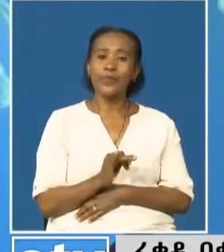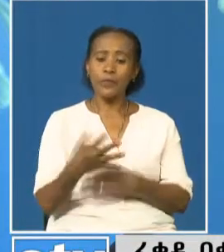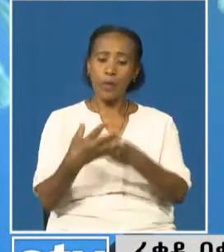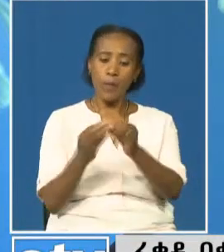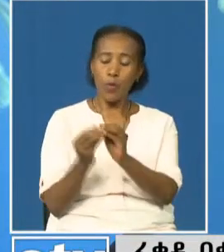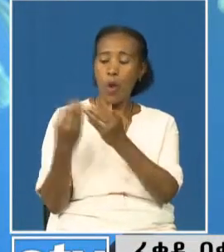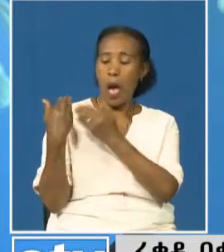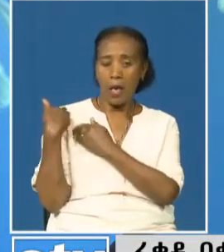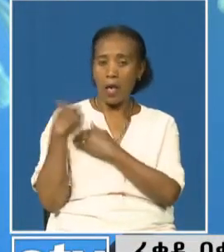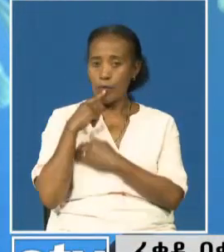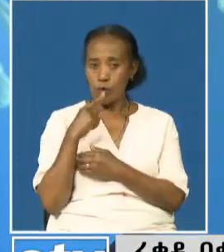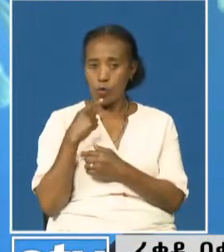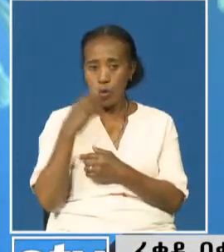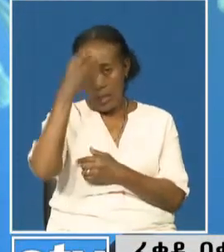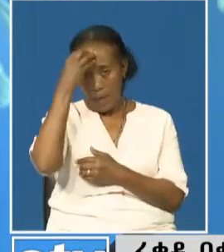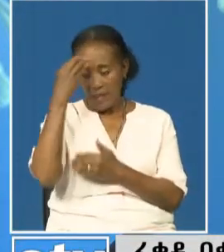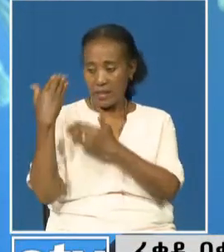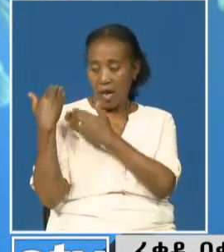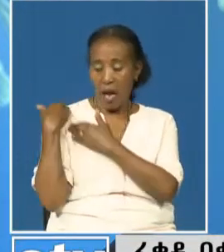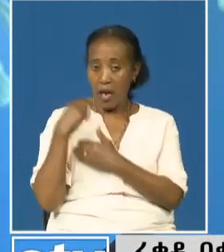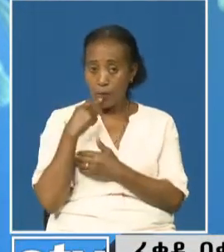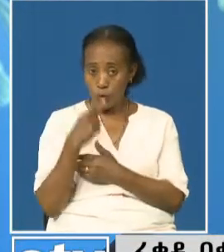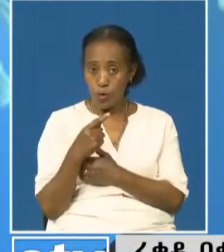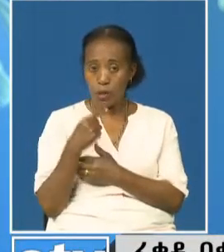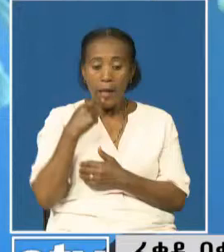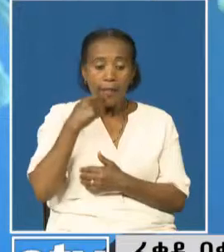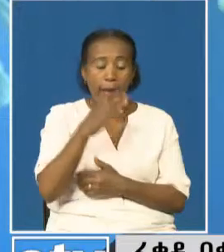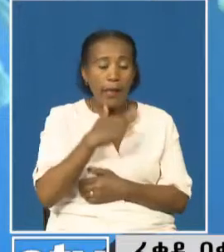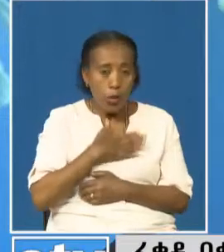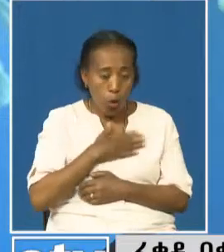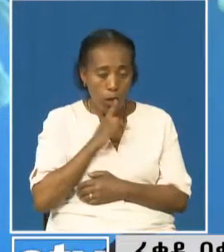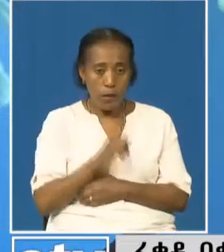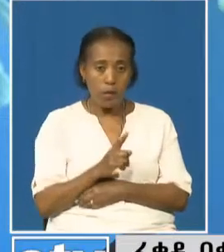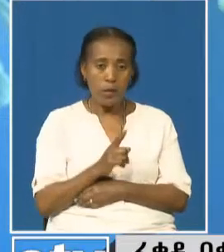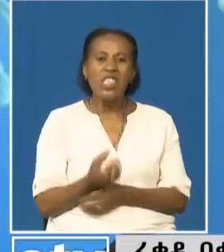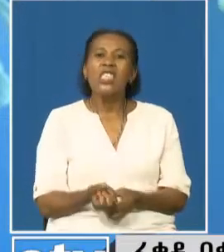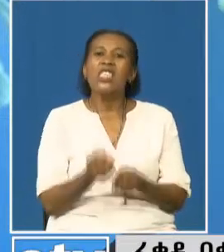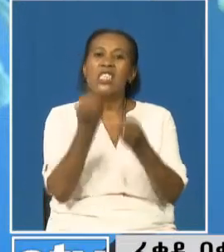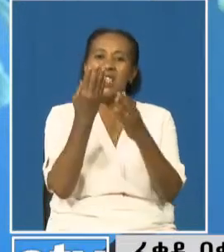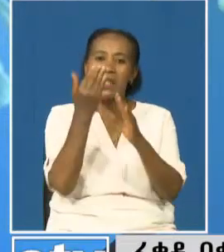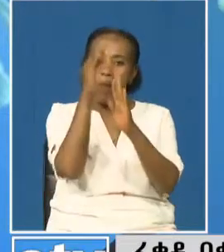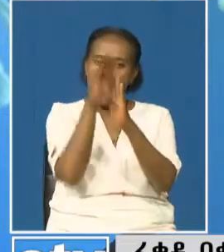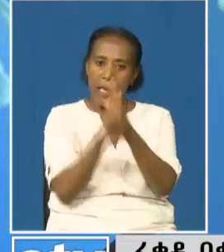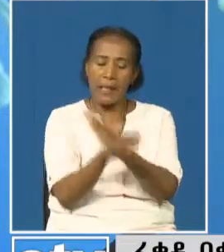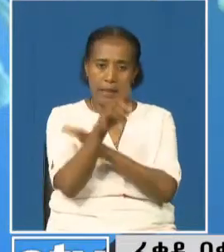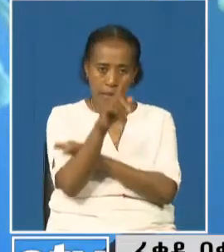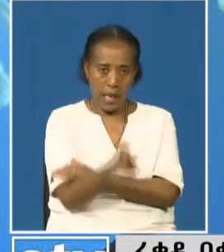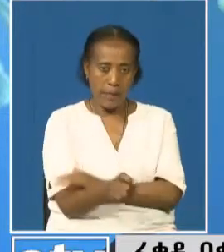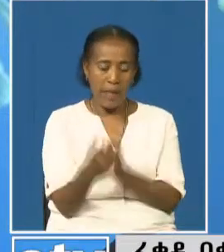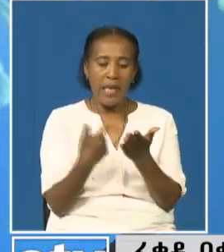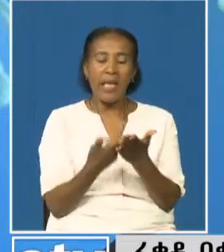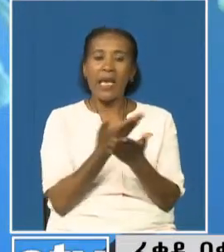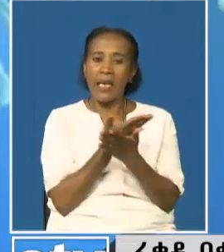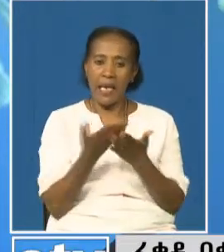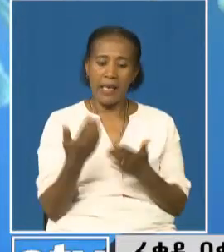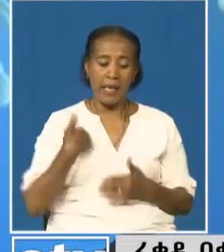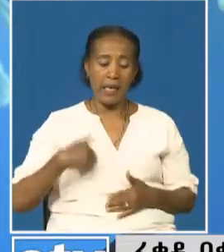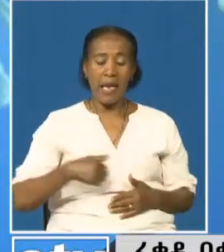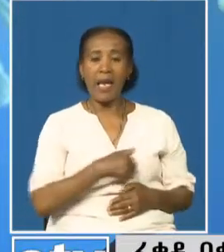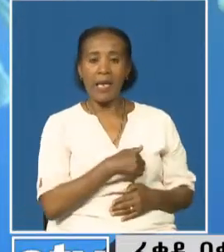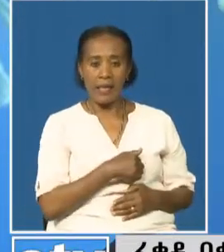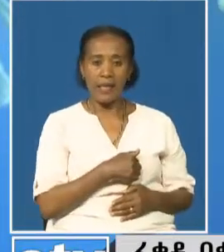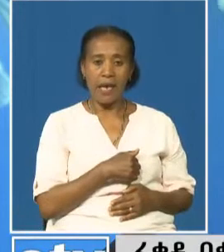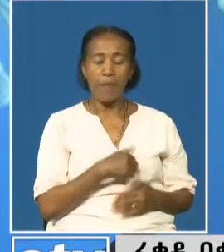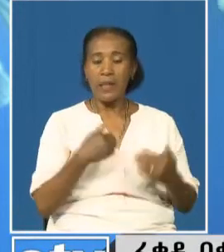ለቢሮ ኃላፊዎች ለመንግስት ኃላፊዎችን ምንም ተነግሮልን ስንት መቀነስ እንዳለበት ይህንን ነገር እኛም